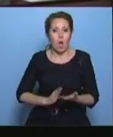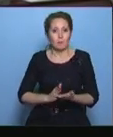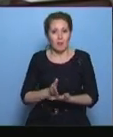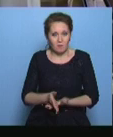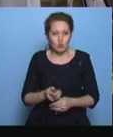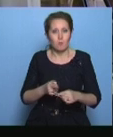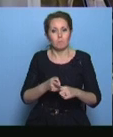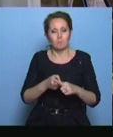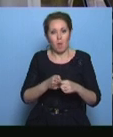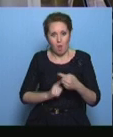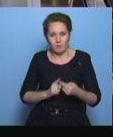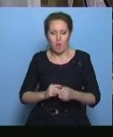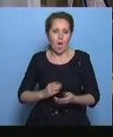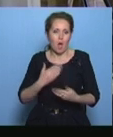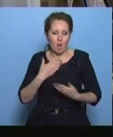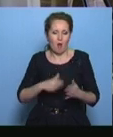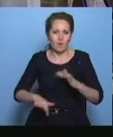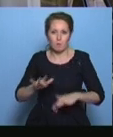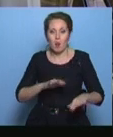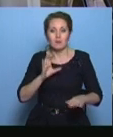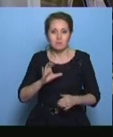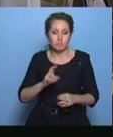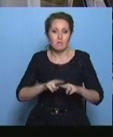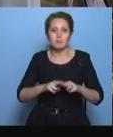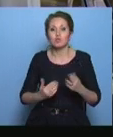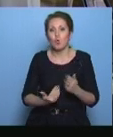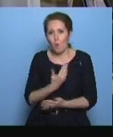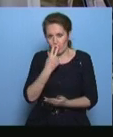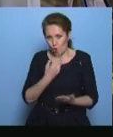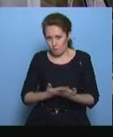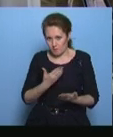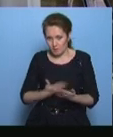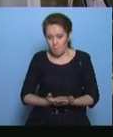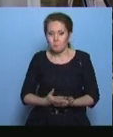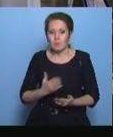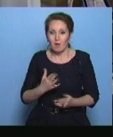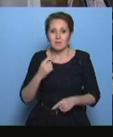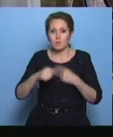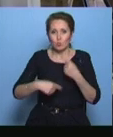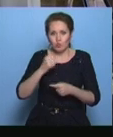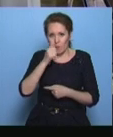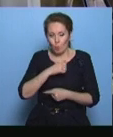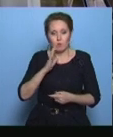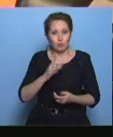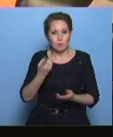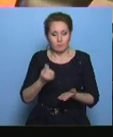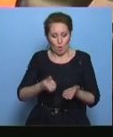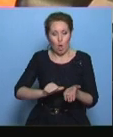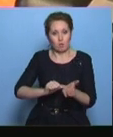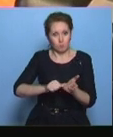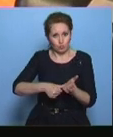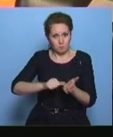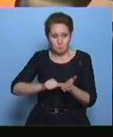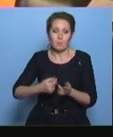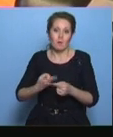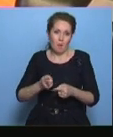образца сроком на 10 лет и с биометрическими параметрами. Кстати, со следующего года в их число войдут и отпечатки пальцев. Для этого у ФМС